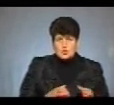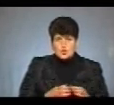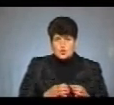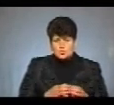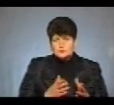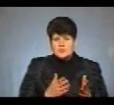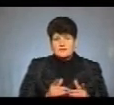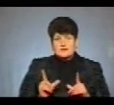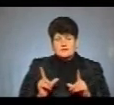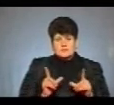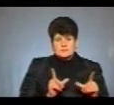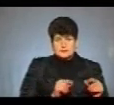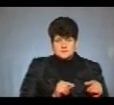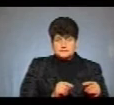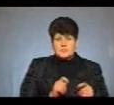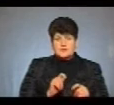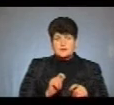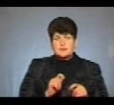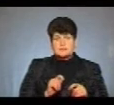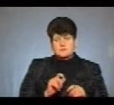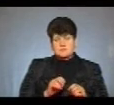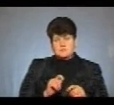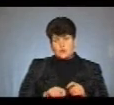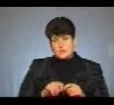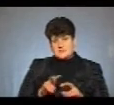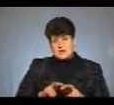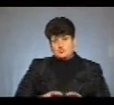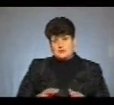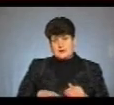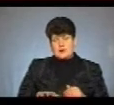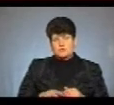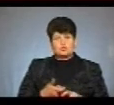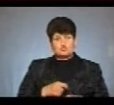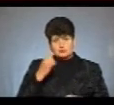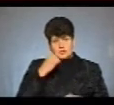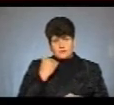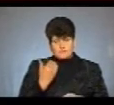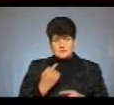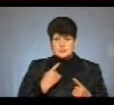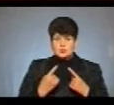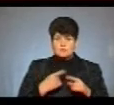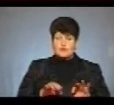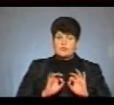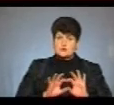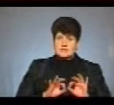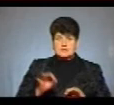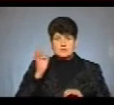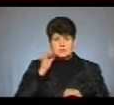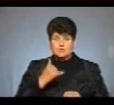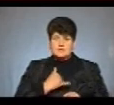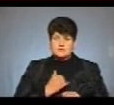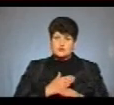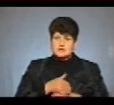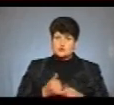робіт, аварійно-рятувальний загін. Наші піротехніки виїжджають і обстежують цю ділянку. Дуже дякую вам за розмову та роз'яснення. Нагадаю, що в нас в